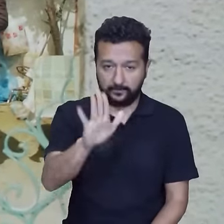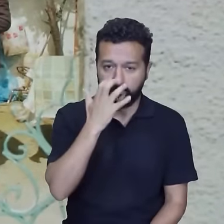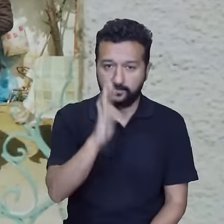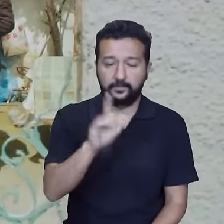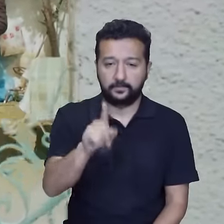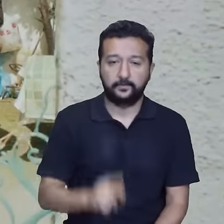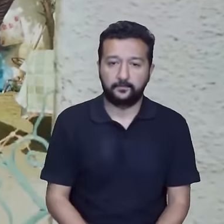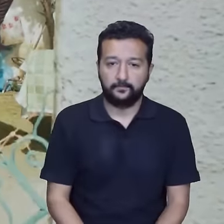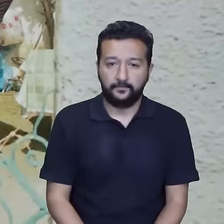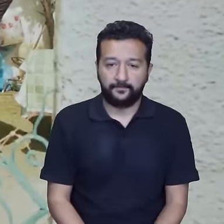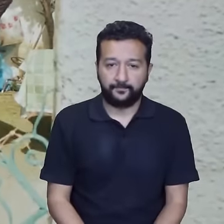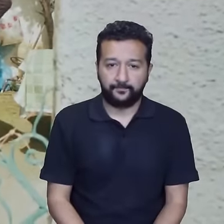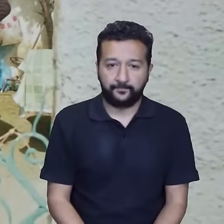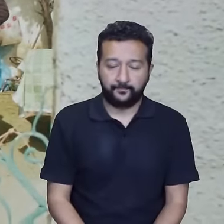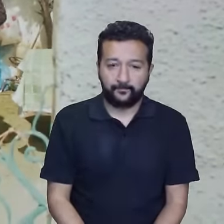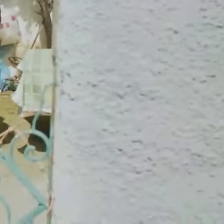bekle.